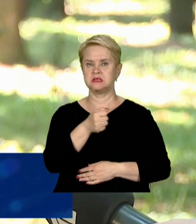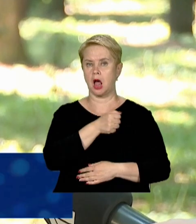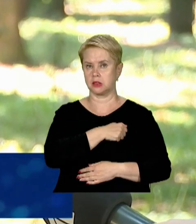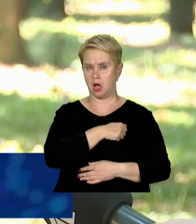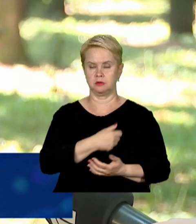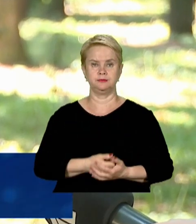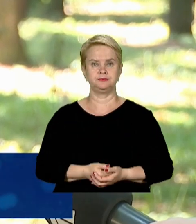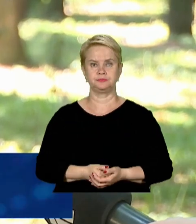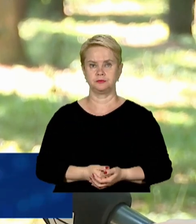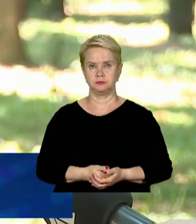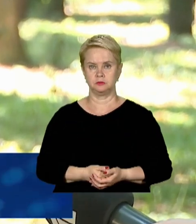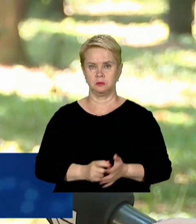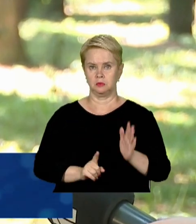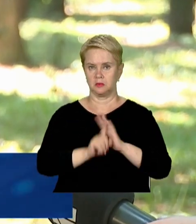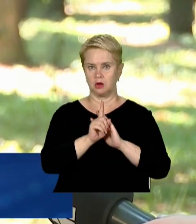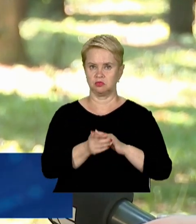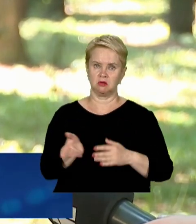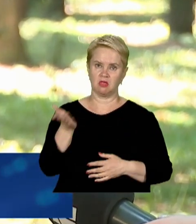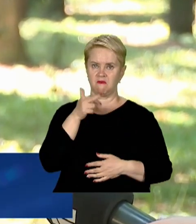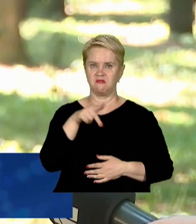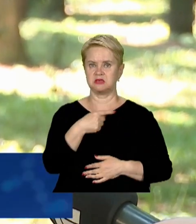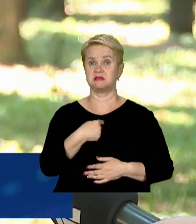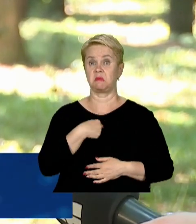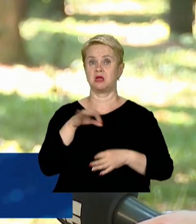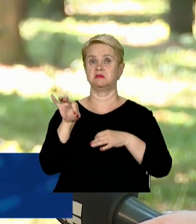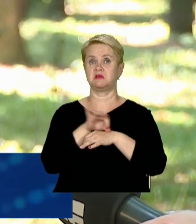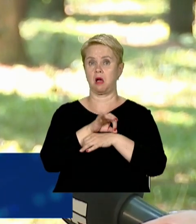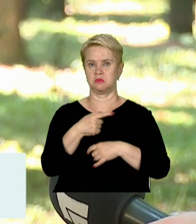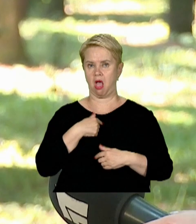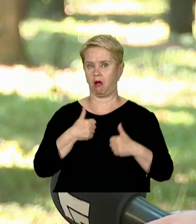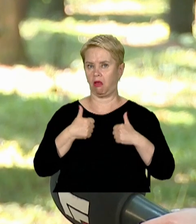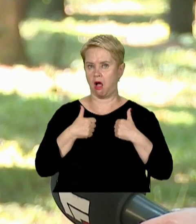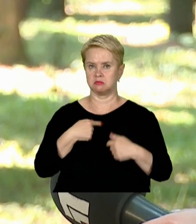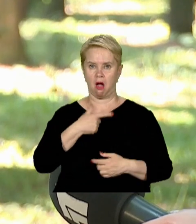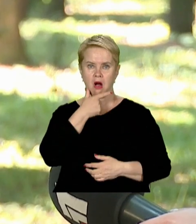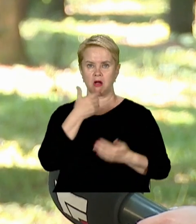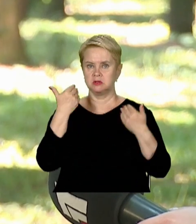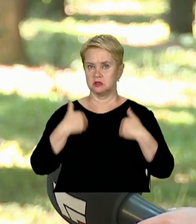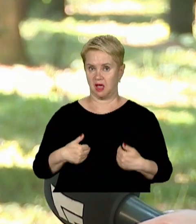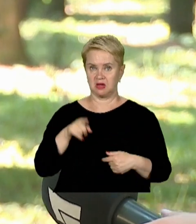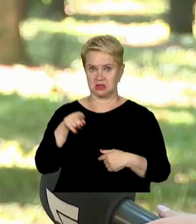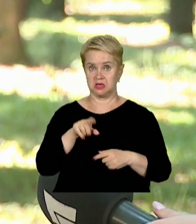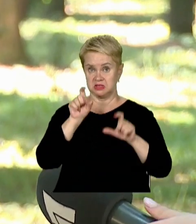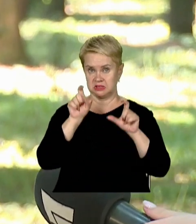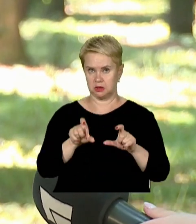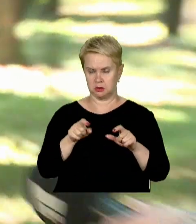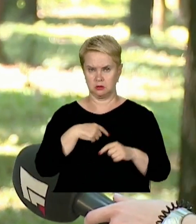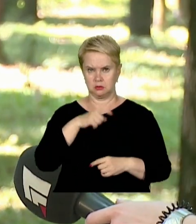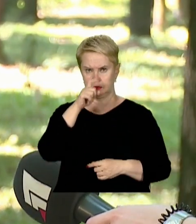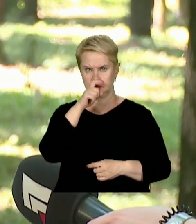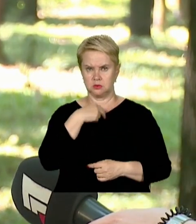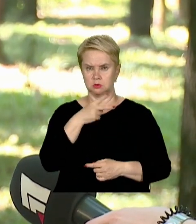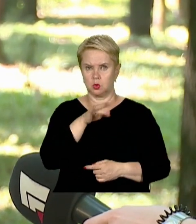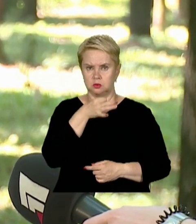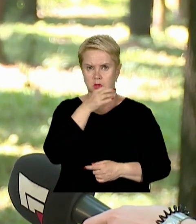солдат. Начал говорить, давай выходи за меня замуж, я такой классный, я такой красивый. И ты сидишь, и ты не можешь